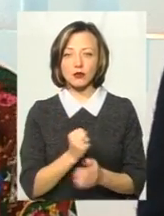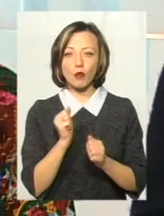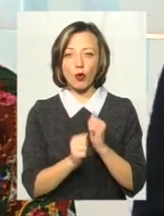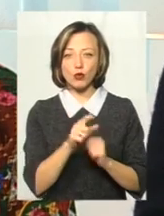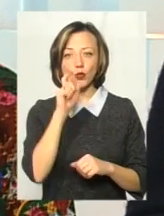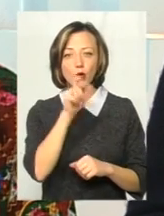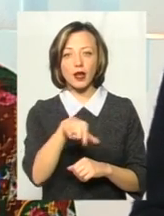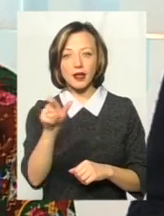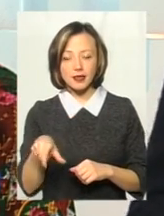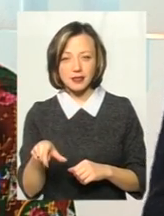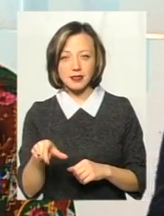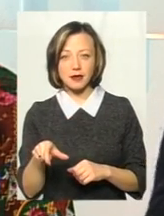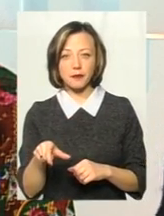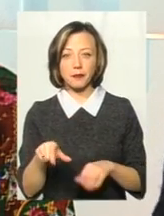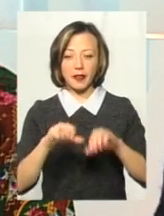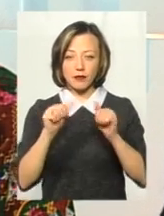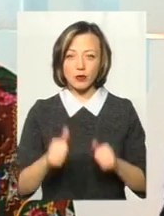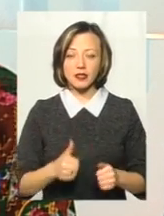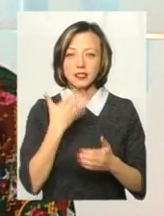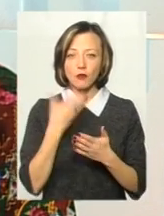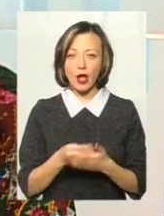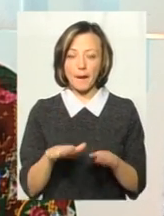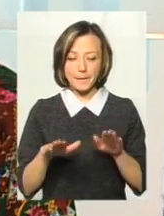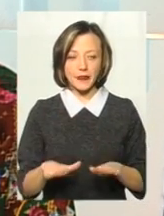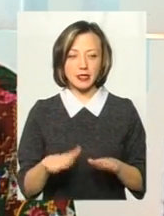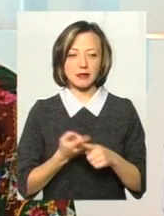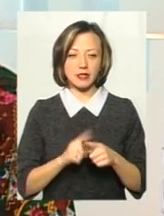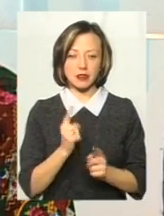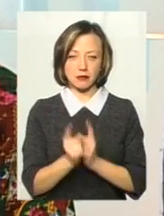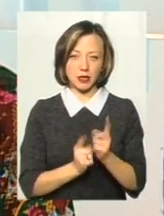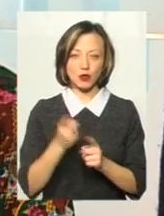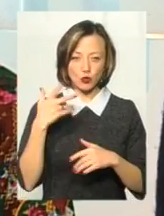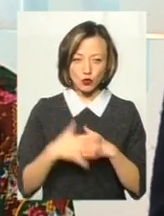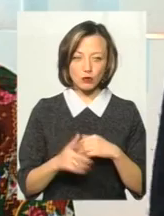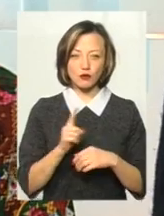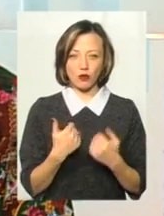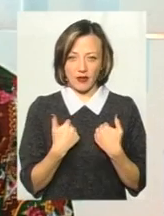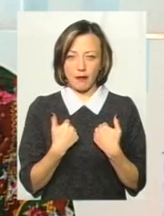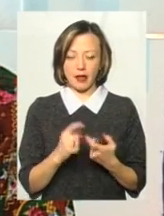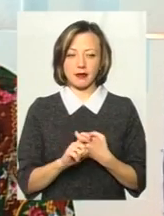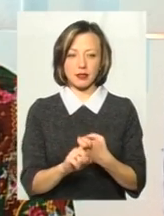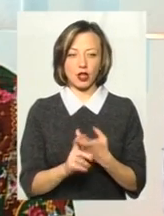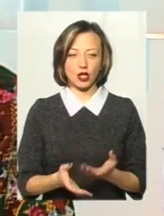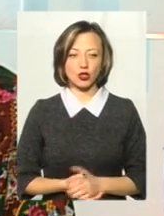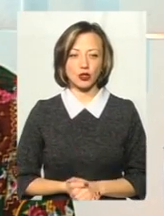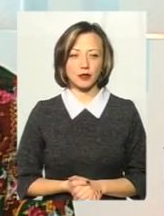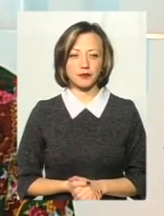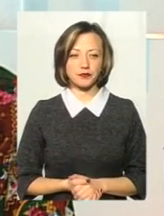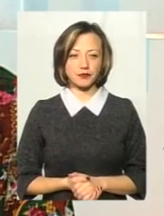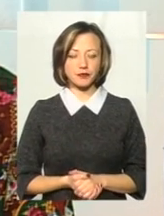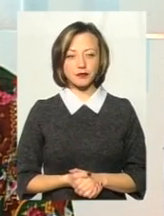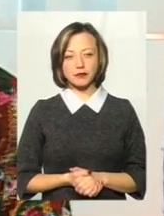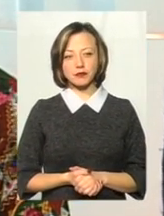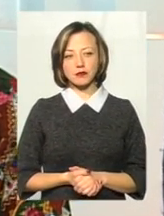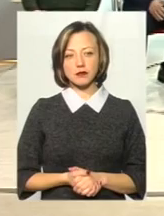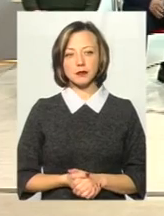кожен українець сформував своє місце в цих змінах і зрозумів, що від мене залежить. Дякую, пане Степан. Пане Ігор.